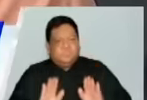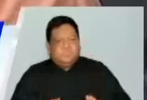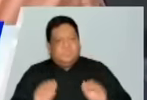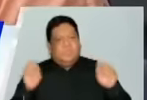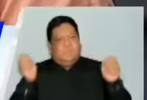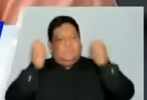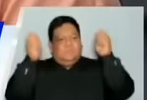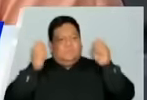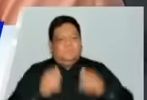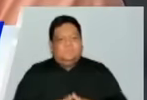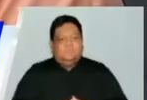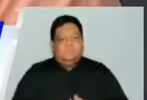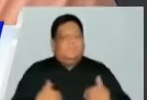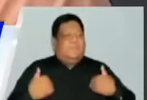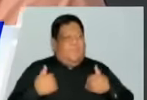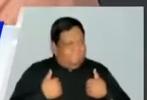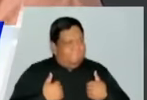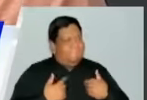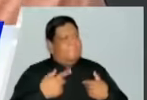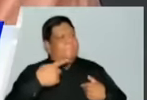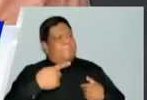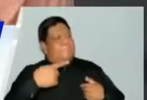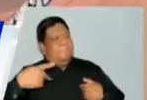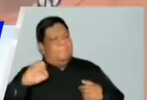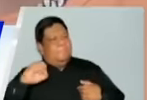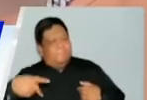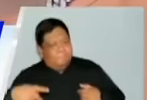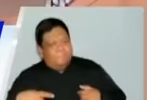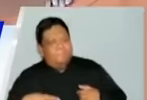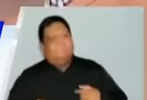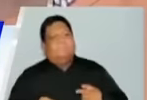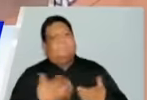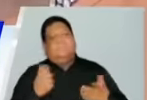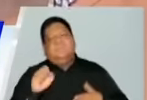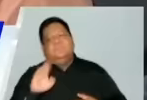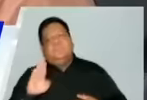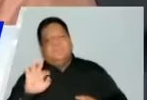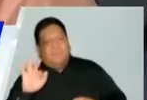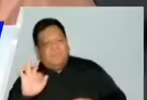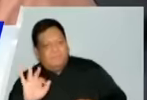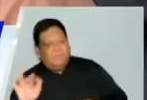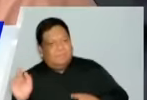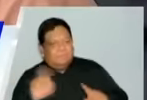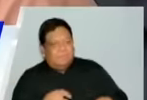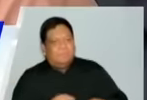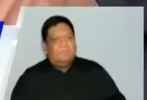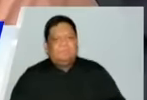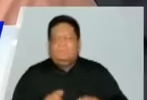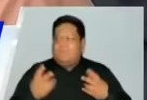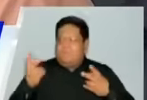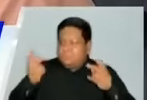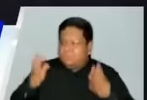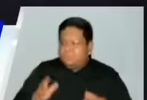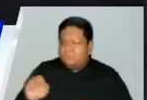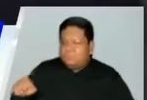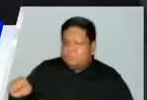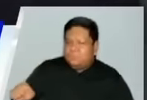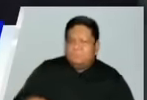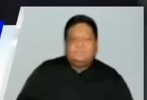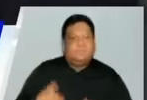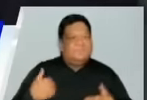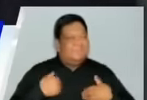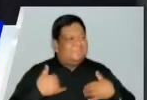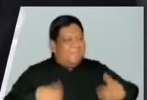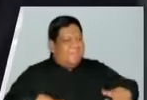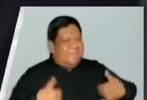P-POP. P-POP. Nako, ang SB19. Yes, oo. Ito, ang dami natin guests. Nandyan rin yung larong kalye. Kasabay